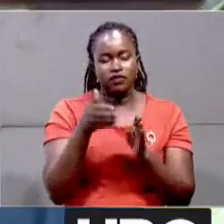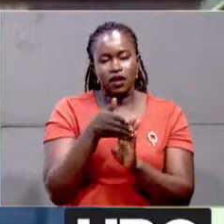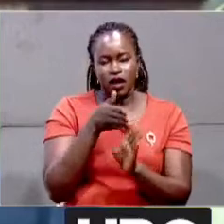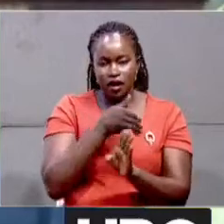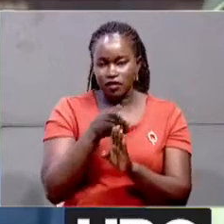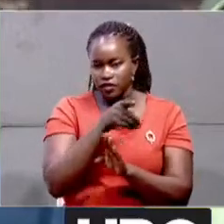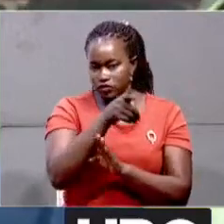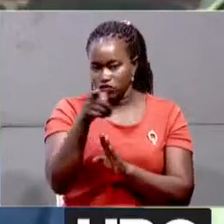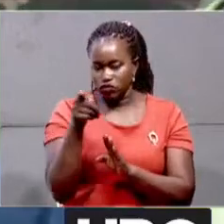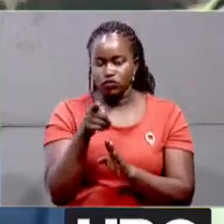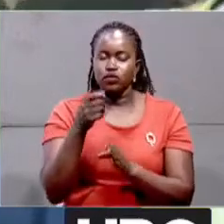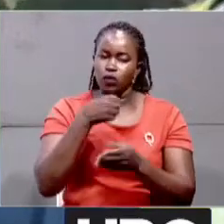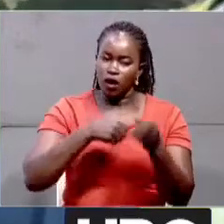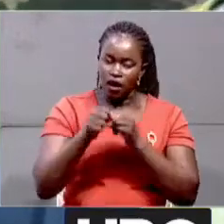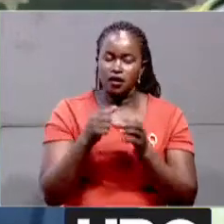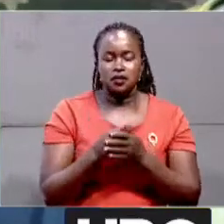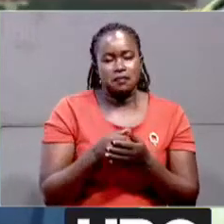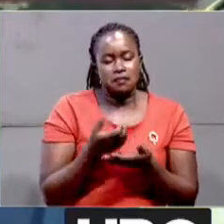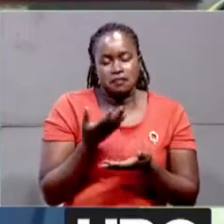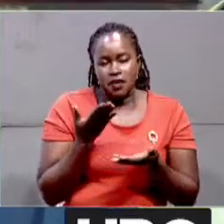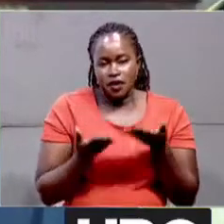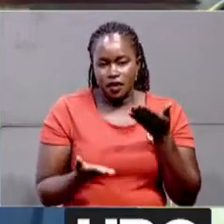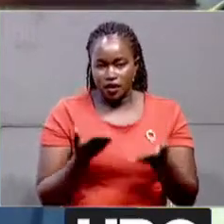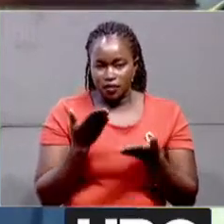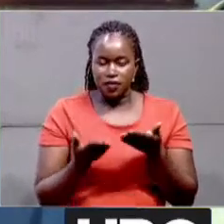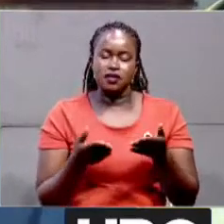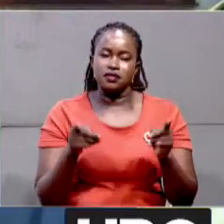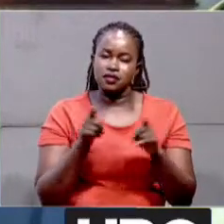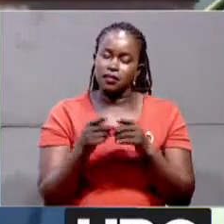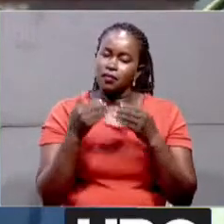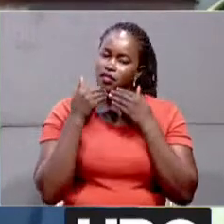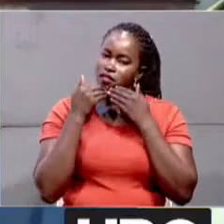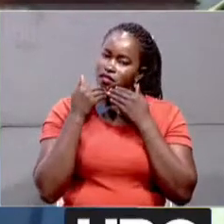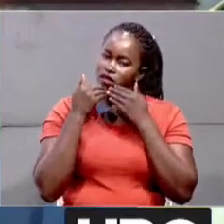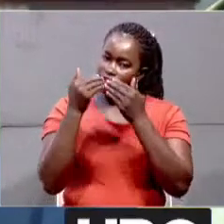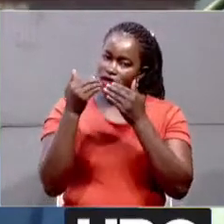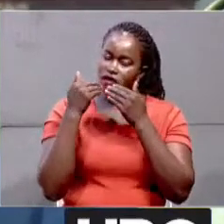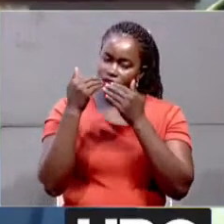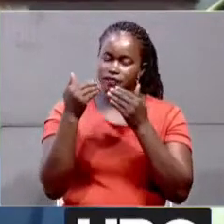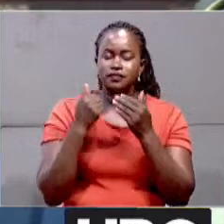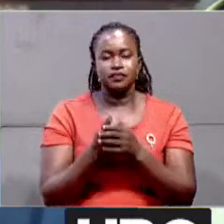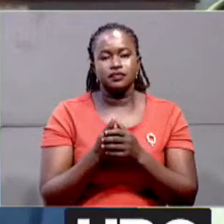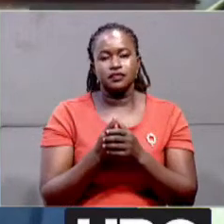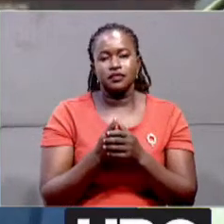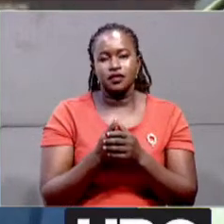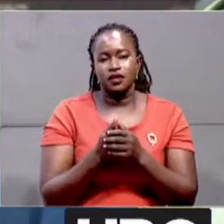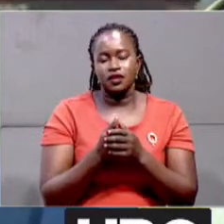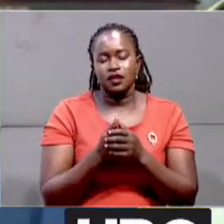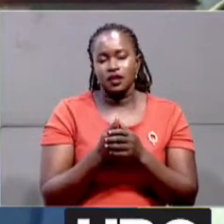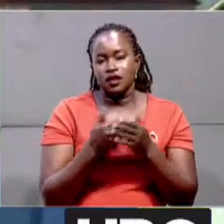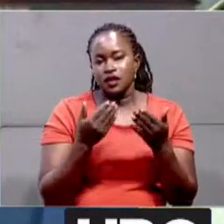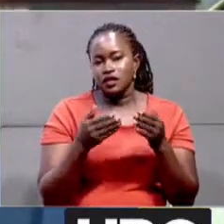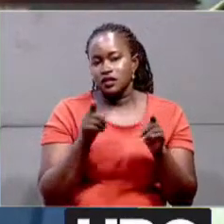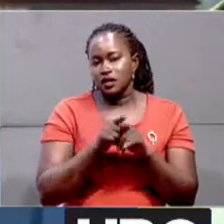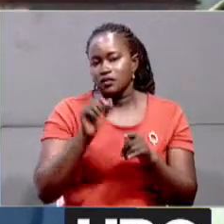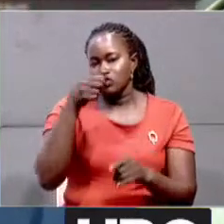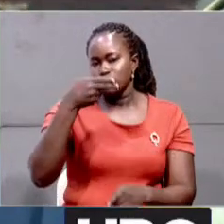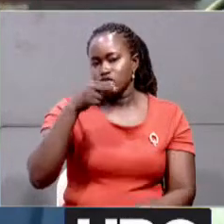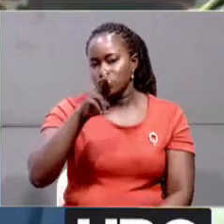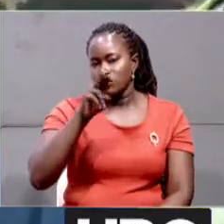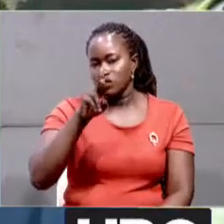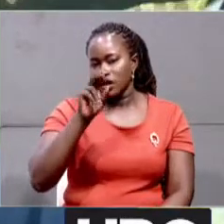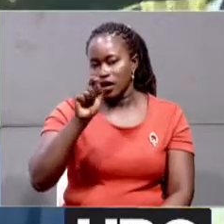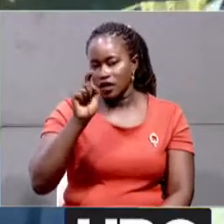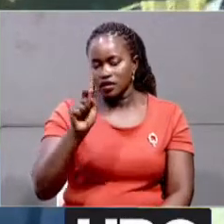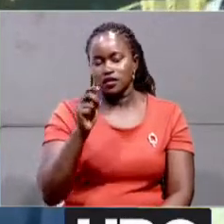kiyabalungamyamu obo lyawo ne mwebaza suratul bakara eyokubiri